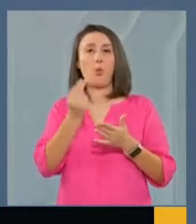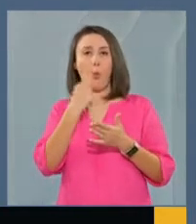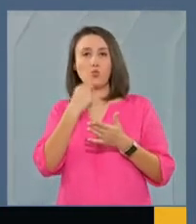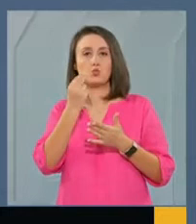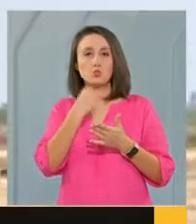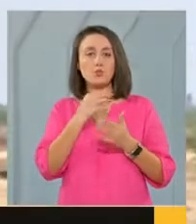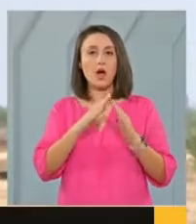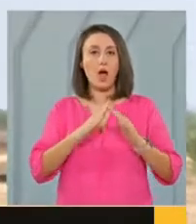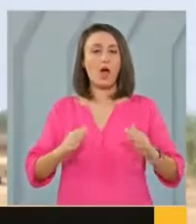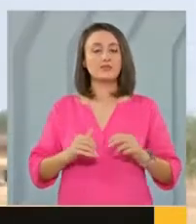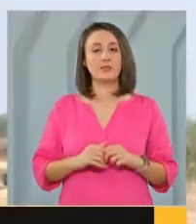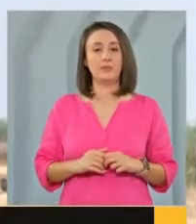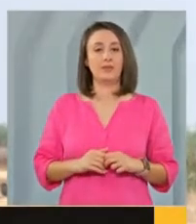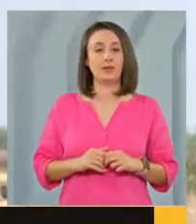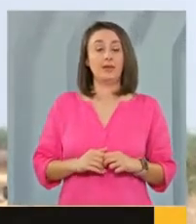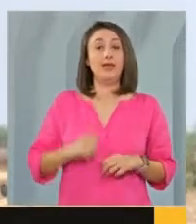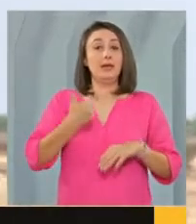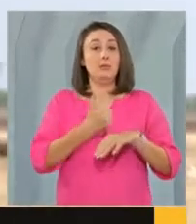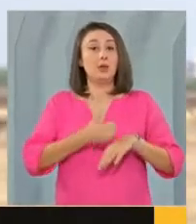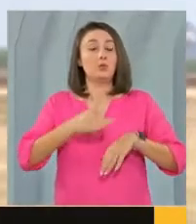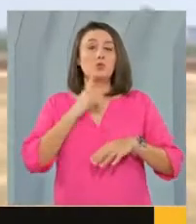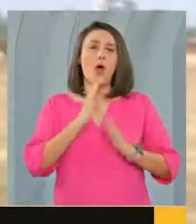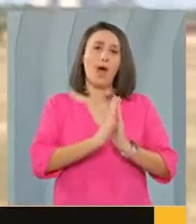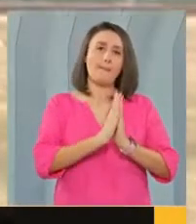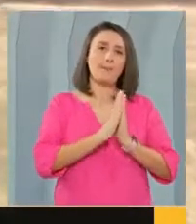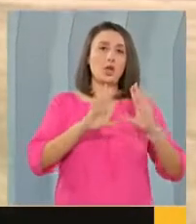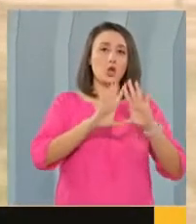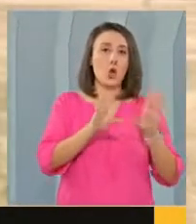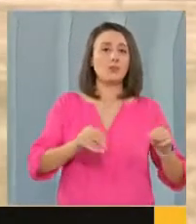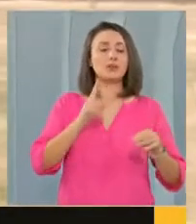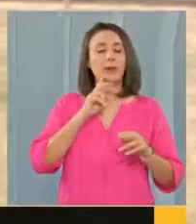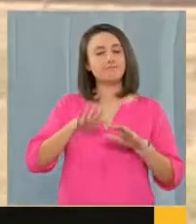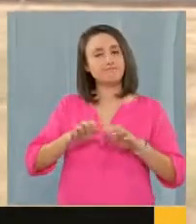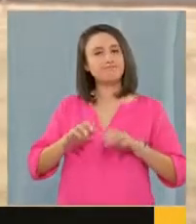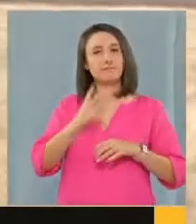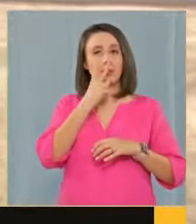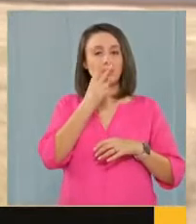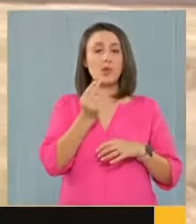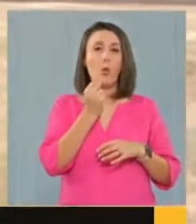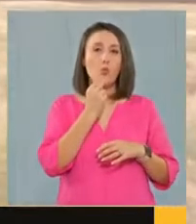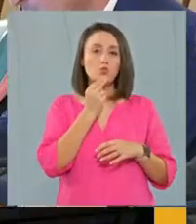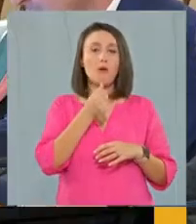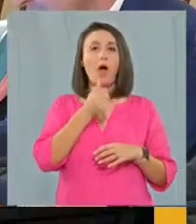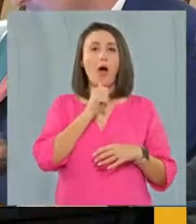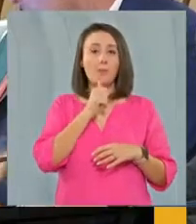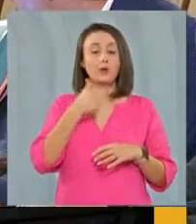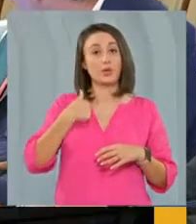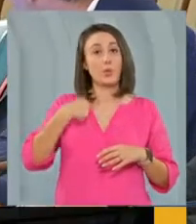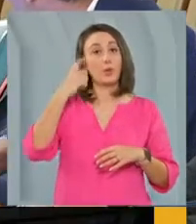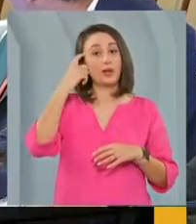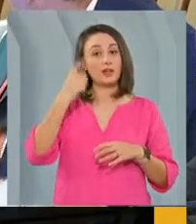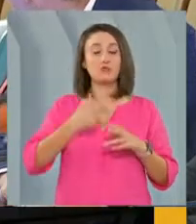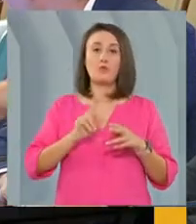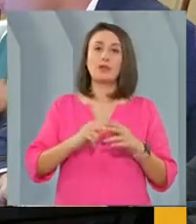din gospodărie. La rândul său, premierul Nicolae Ciuc a făcut apel la români să fie mai reținuți în privința consumului de apă. Eu cred că este